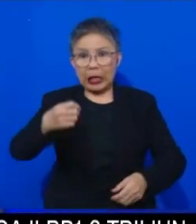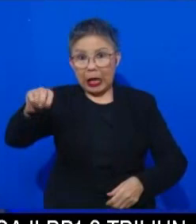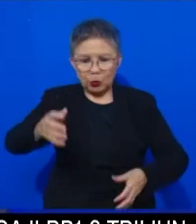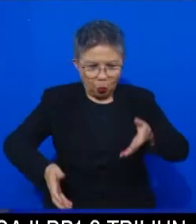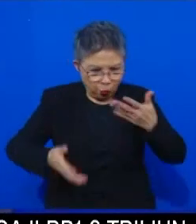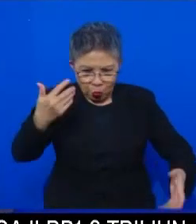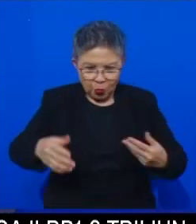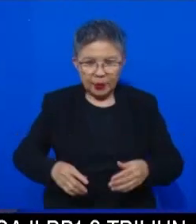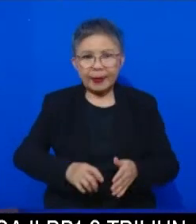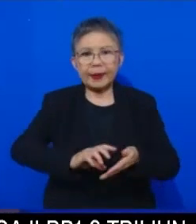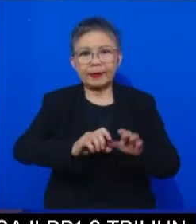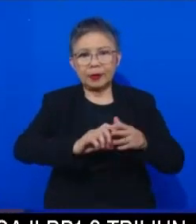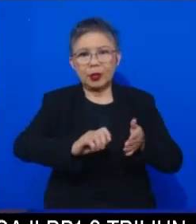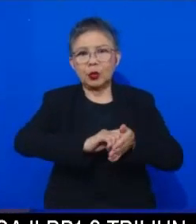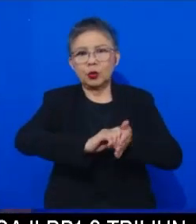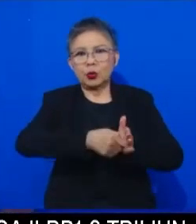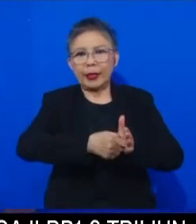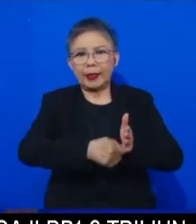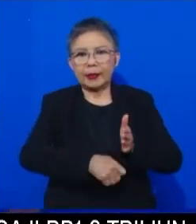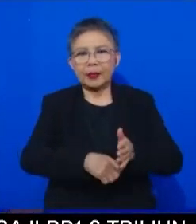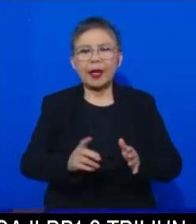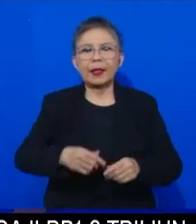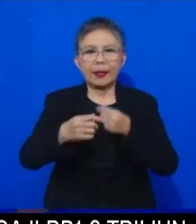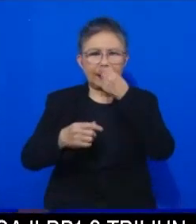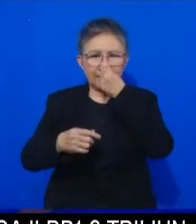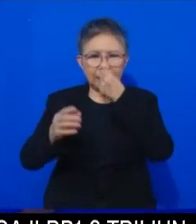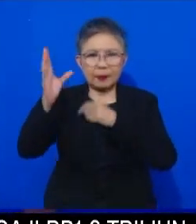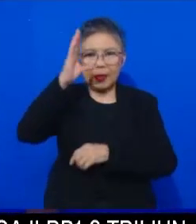dan disegel petugas KPK pada Kamis malam.